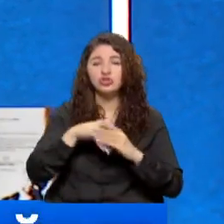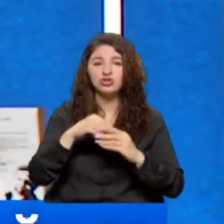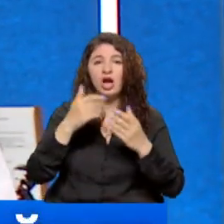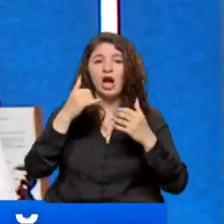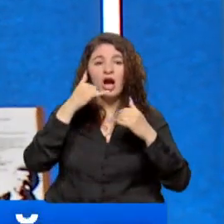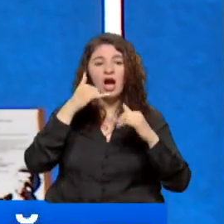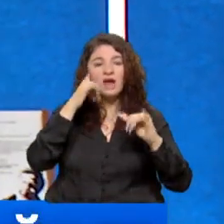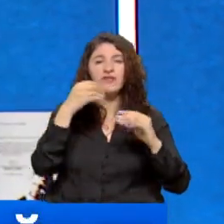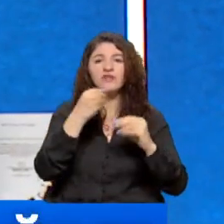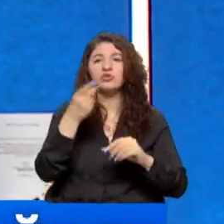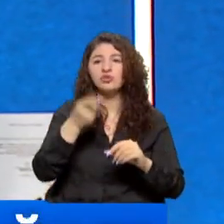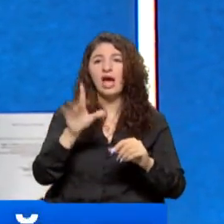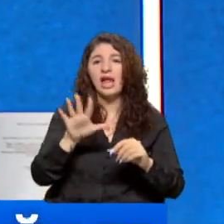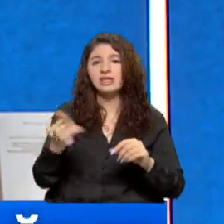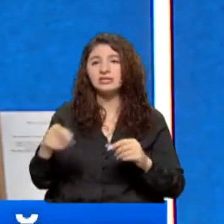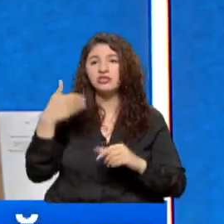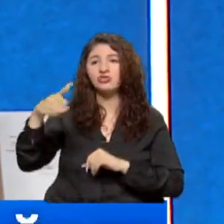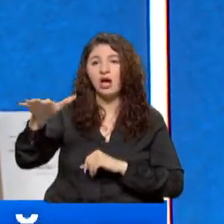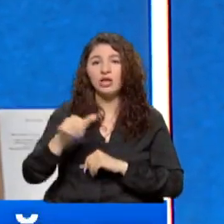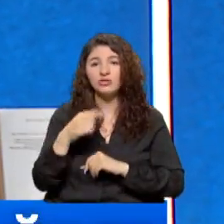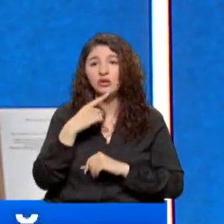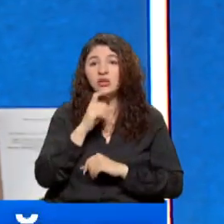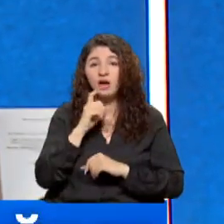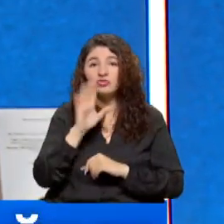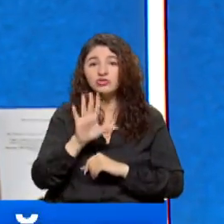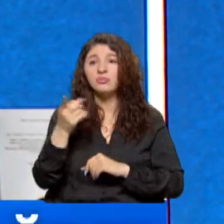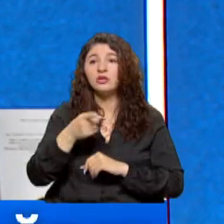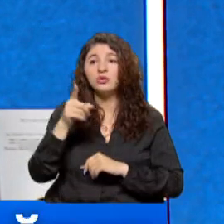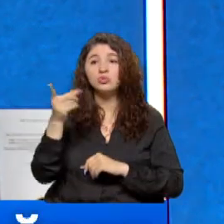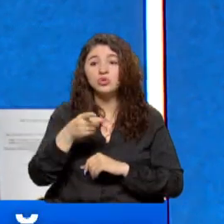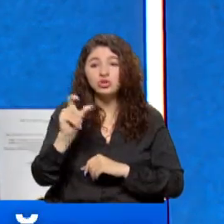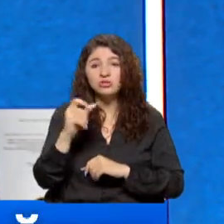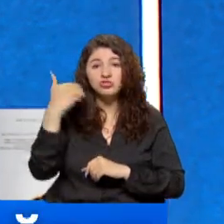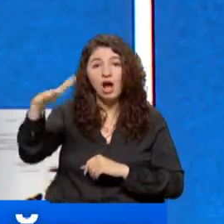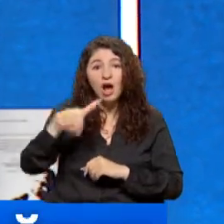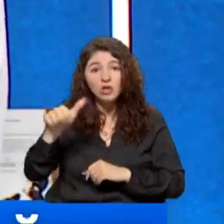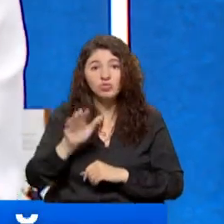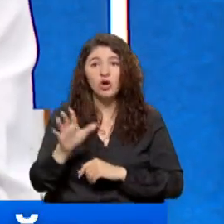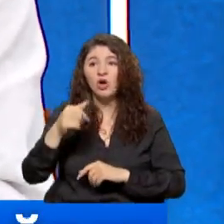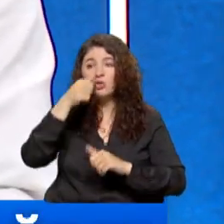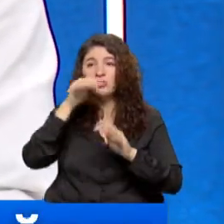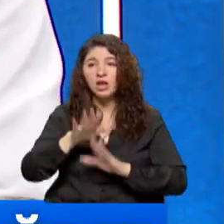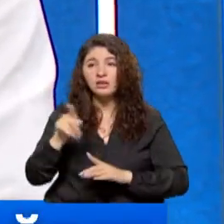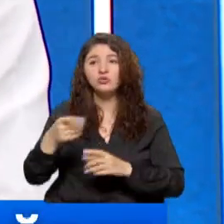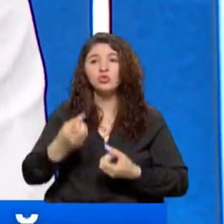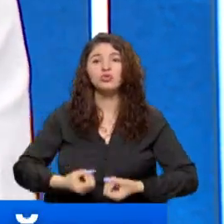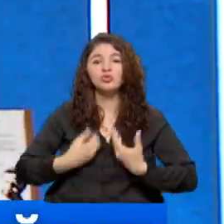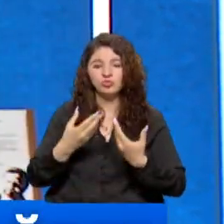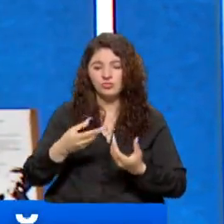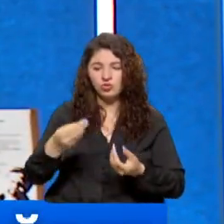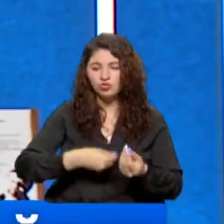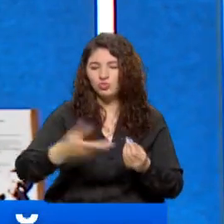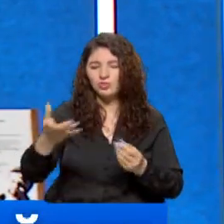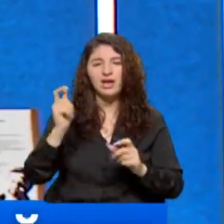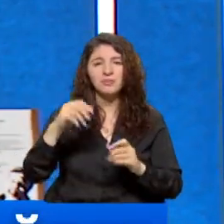için hayvanlara verilen yemin yüzde ellisi ithal deniyor yanlış belki yüzde doksanı İhtar doğalgaz gibi öğretmek için ana